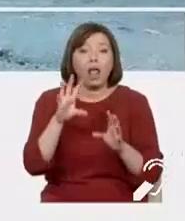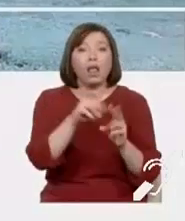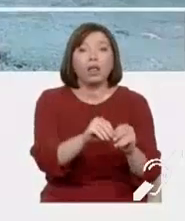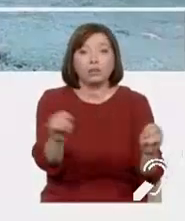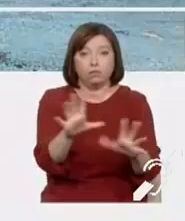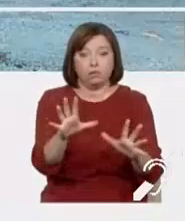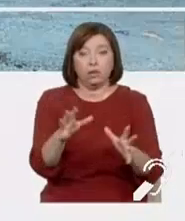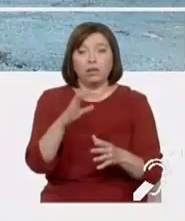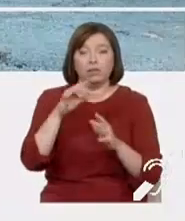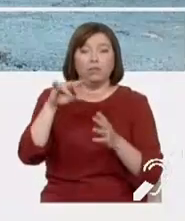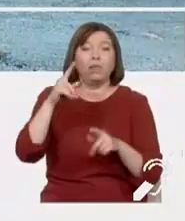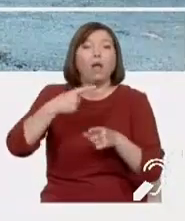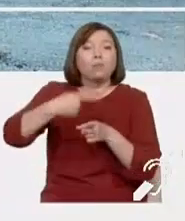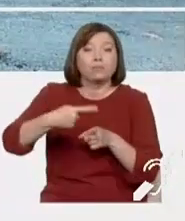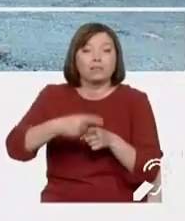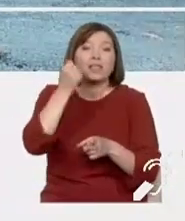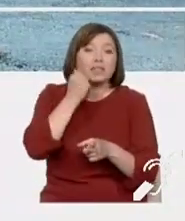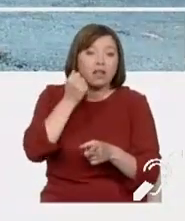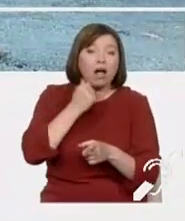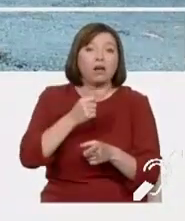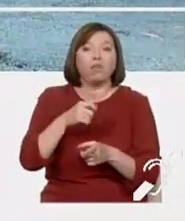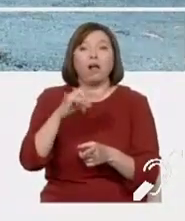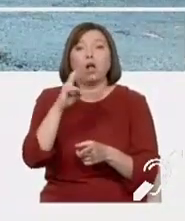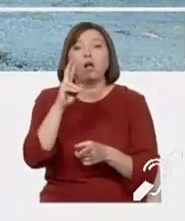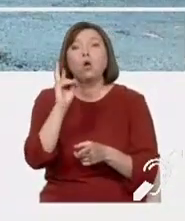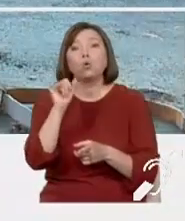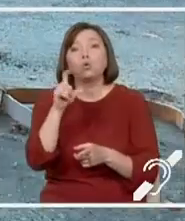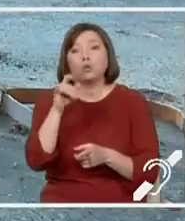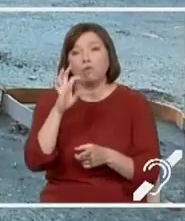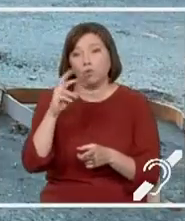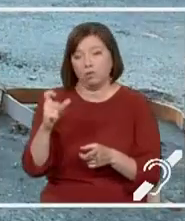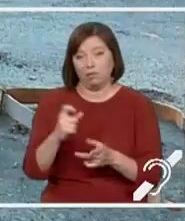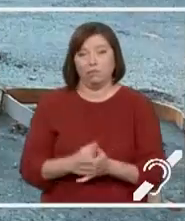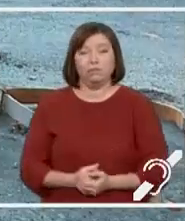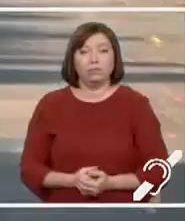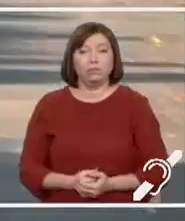jucau în parcul de la intersecția străzii Sarmizegetusa cu bulevardul Cuzavută.